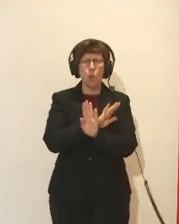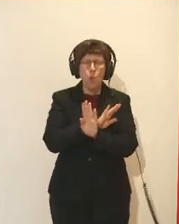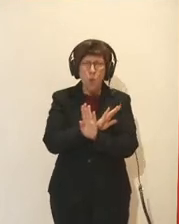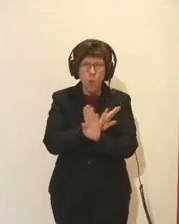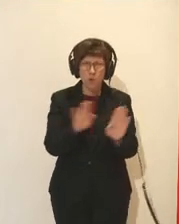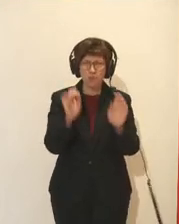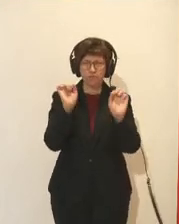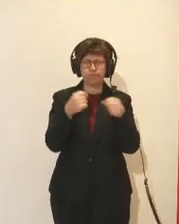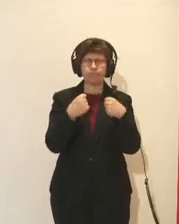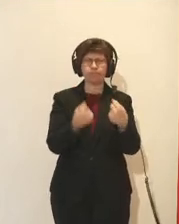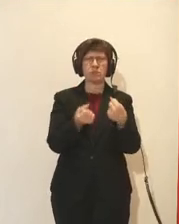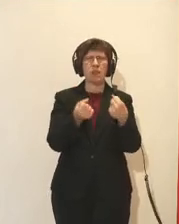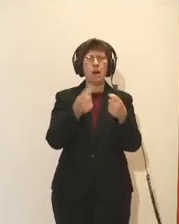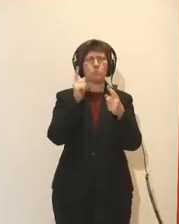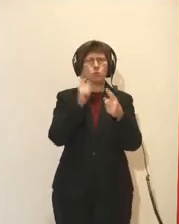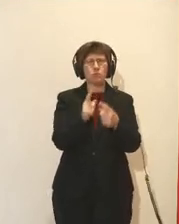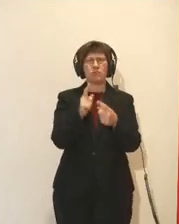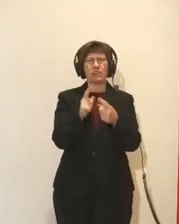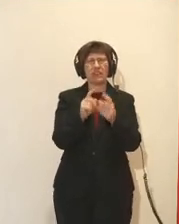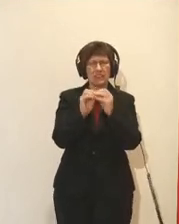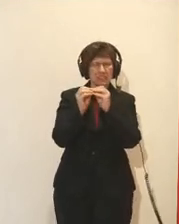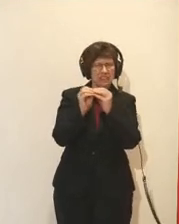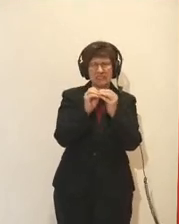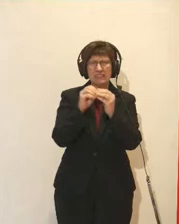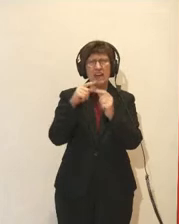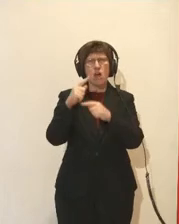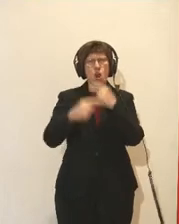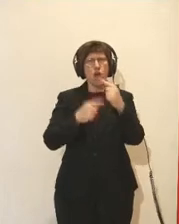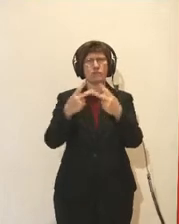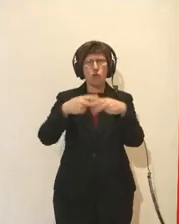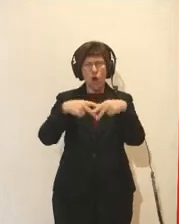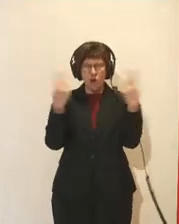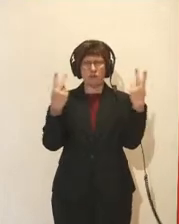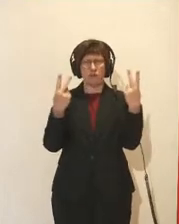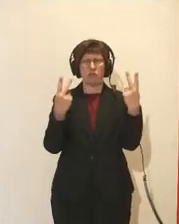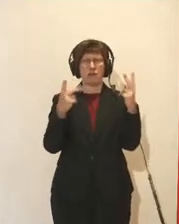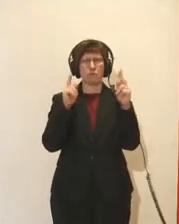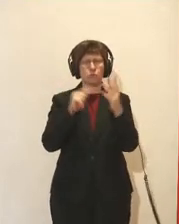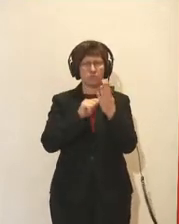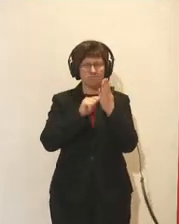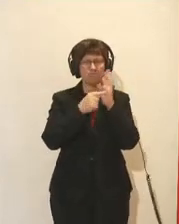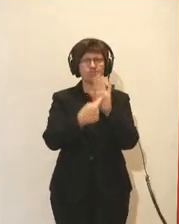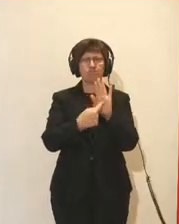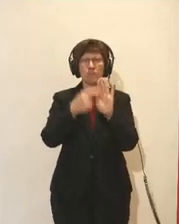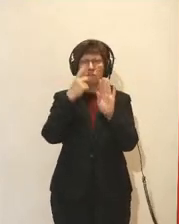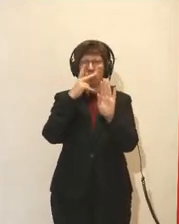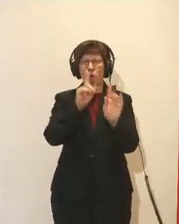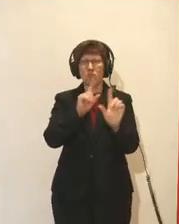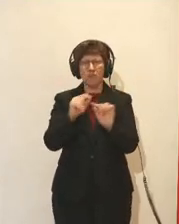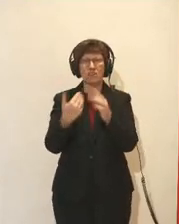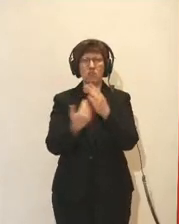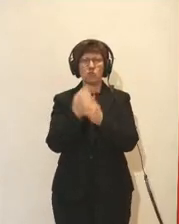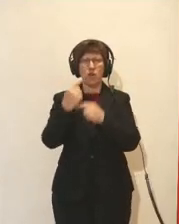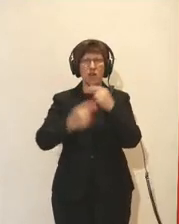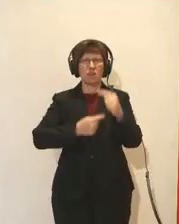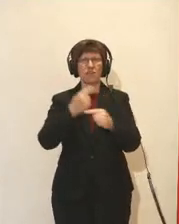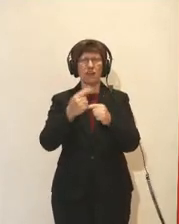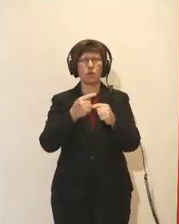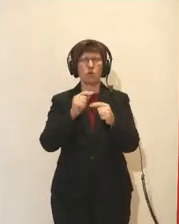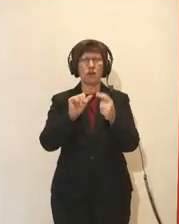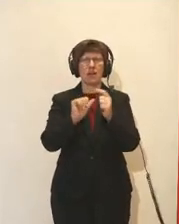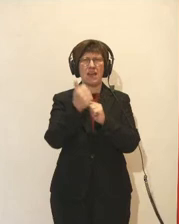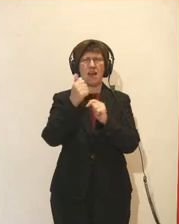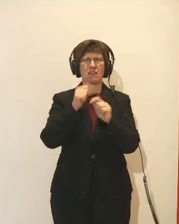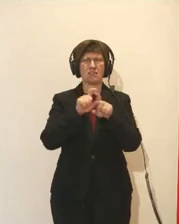entschlüsselung gehen muss sondern es läuft alles in ordnung da müssen wir hin dann müssen wir gucken dass wir neue entwicklungen antizipieren die ersten